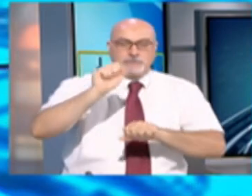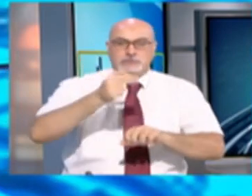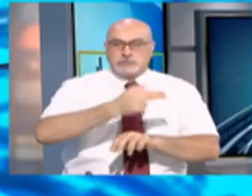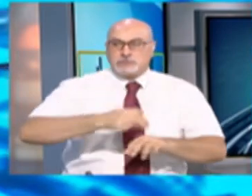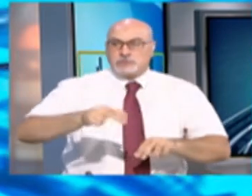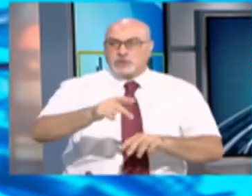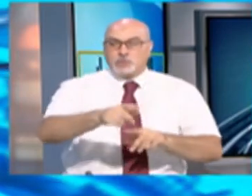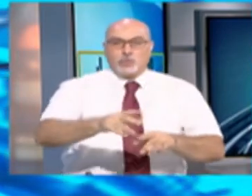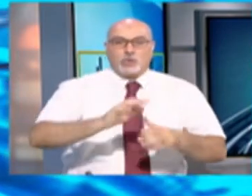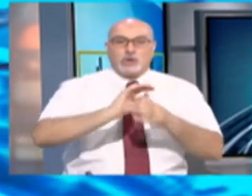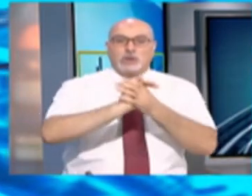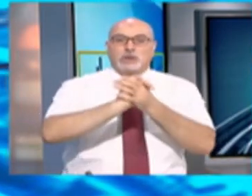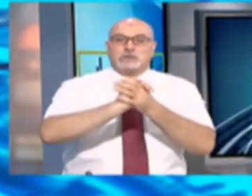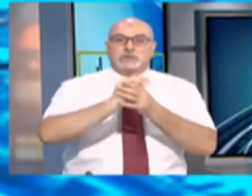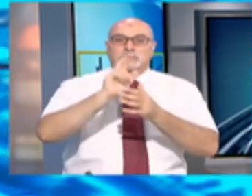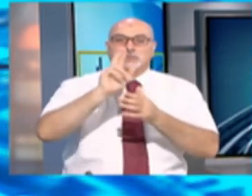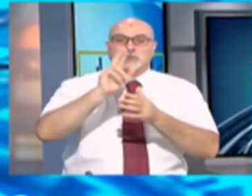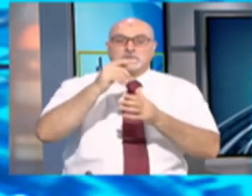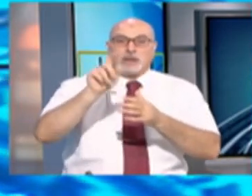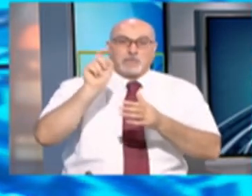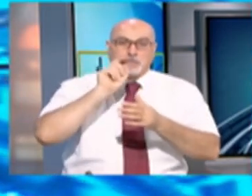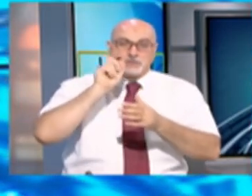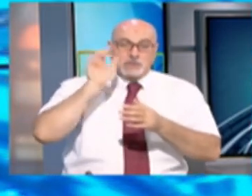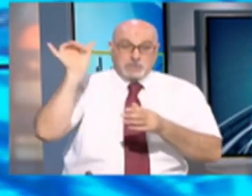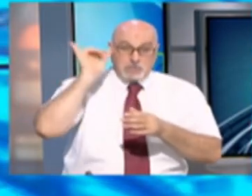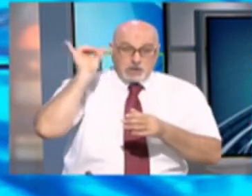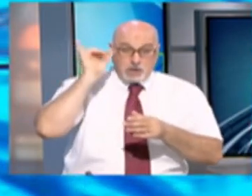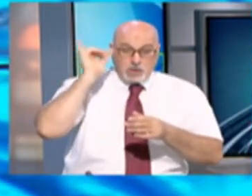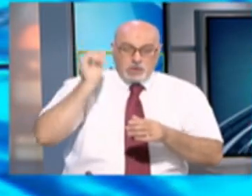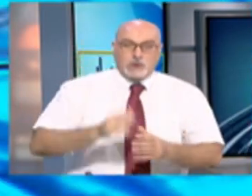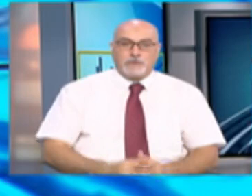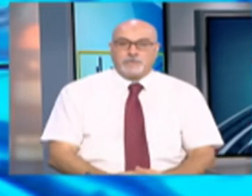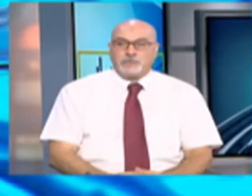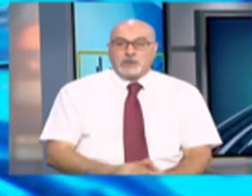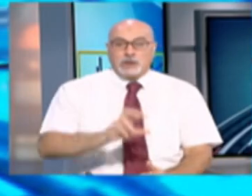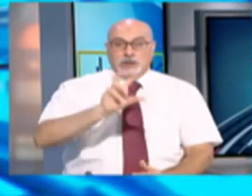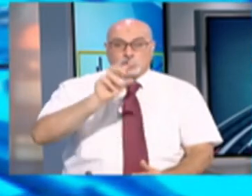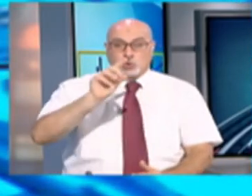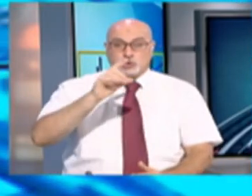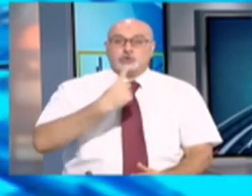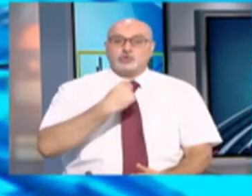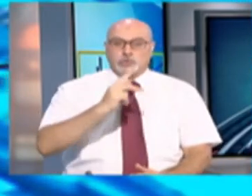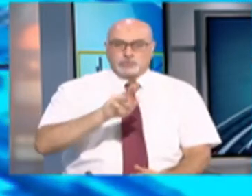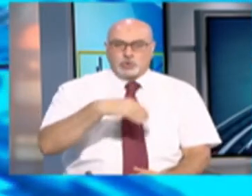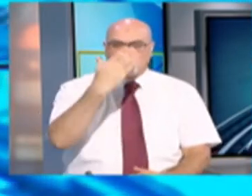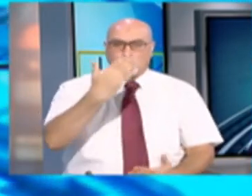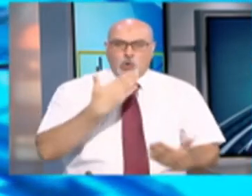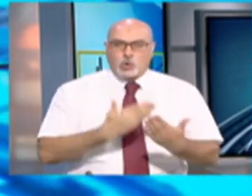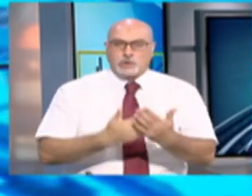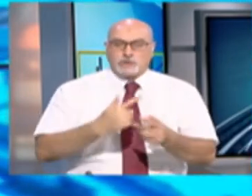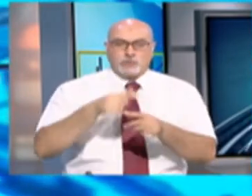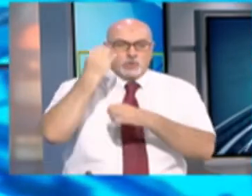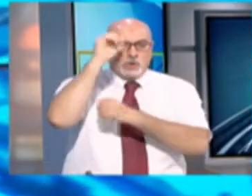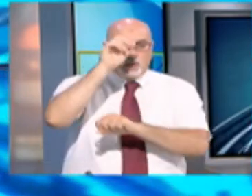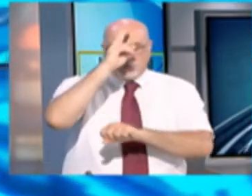إلى الاتحاد العام الوطني لدكاترة المغرب الذي جعل من 30 جوان المقبل موعدا